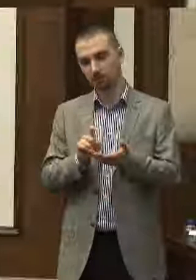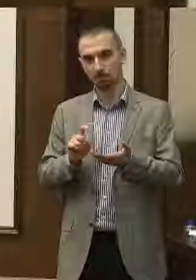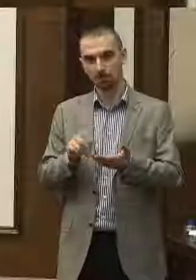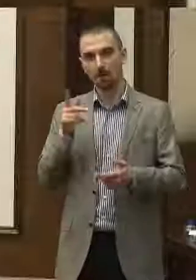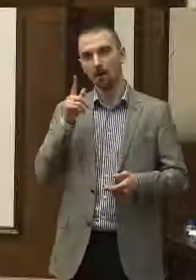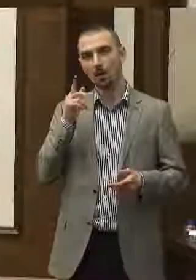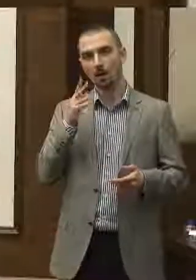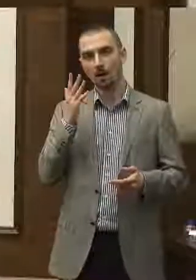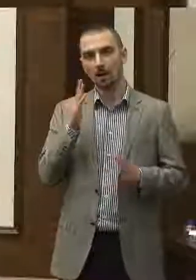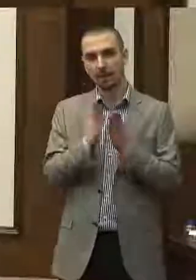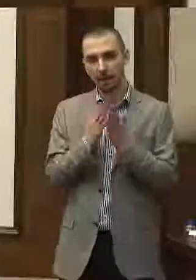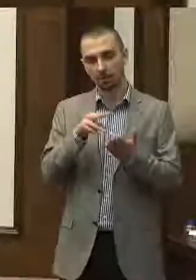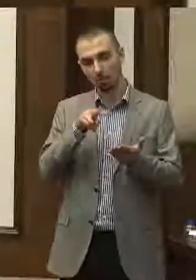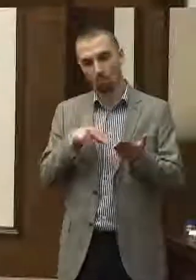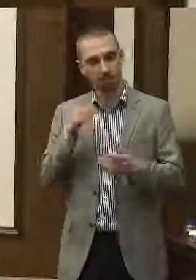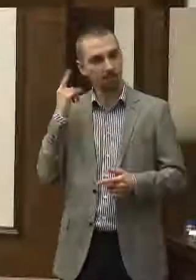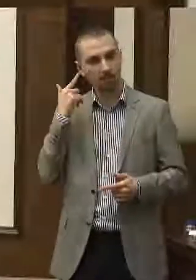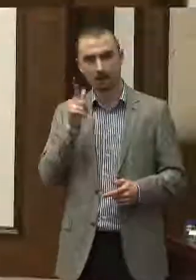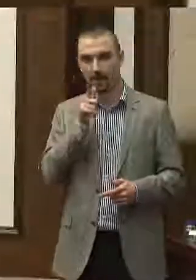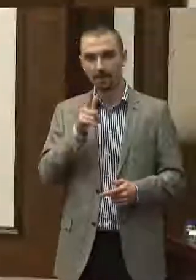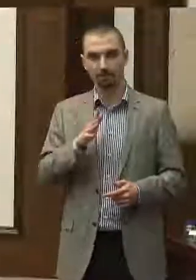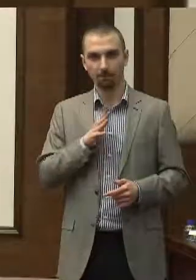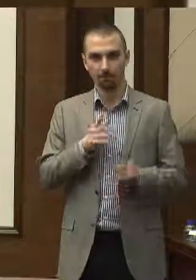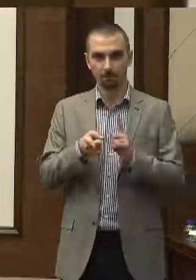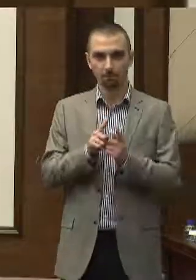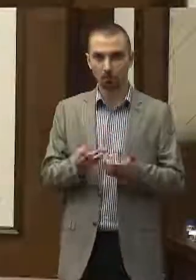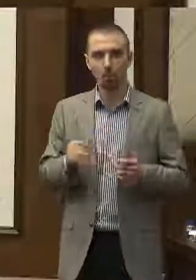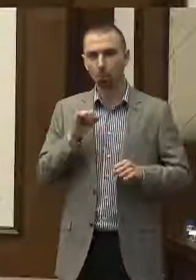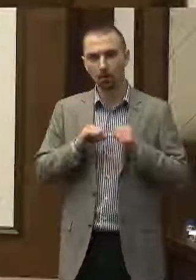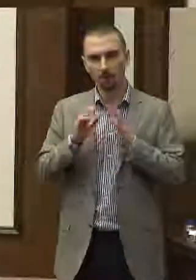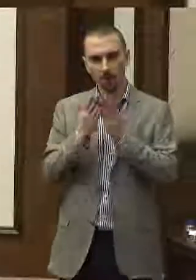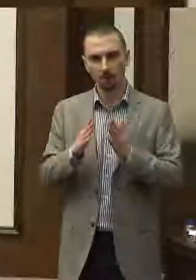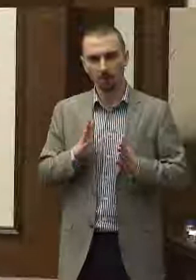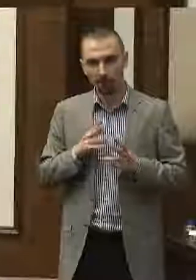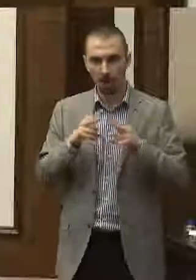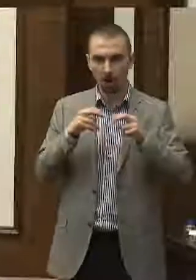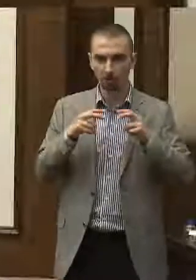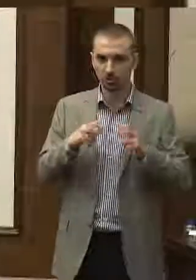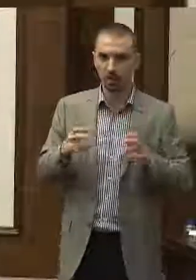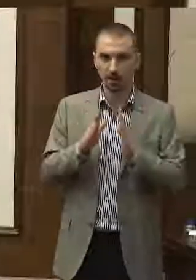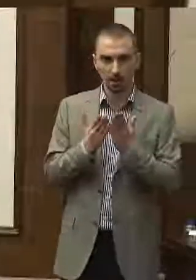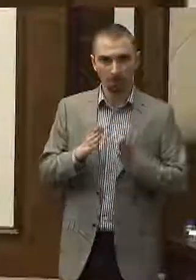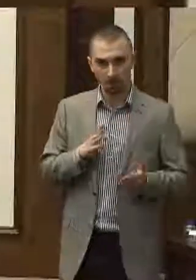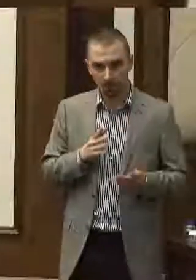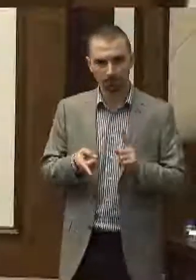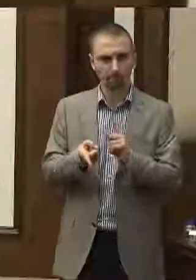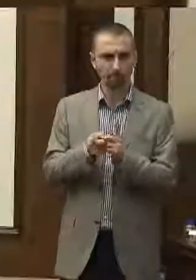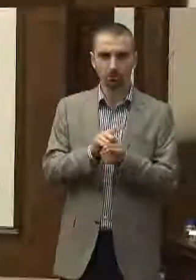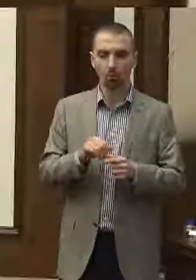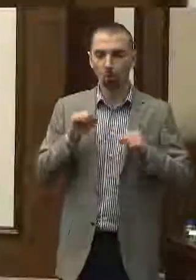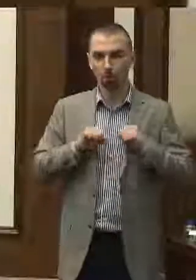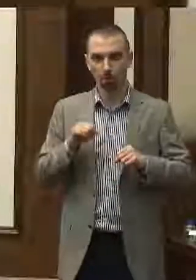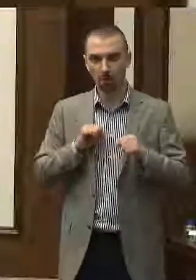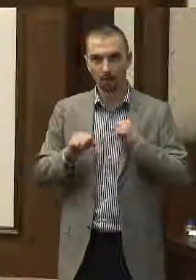hikaye kitapları yok. Bunların içerisinde üniversitelerin ders kitapları var, araştırma kitapları var, üniversite sınavlarına